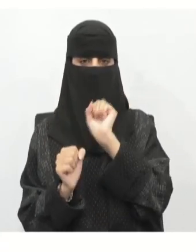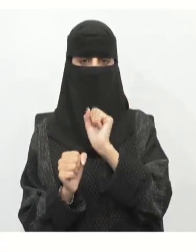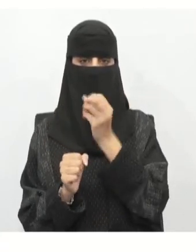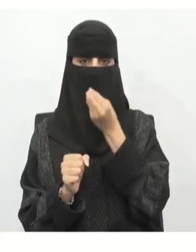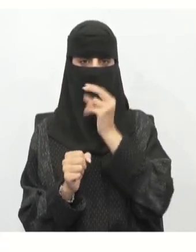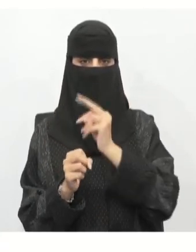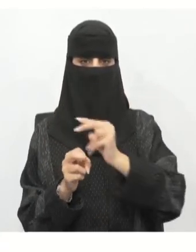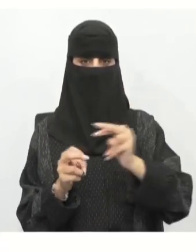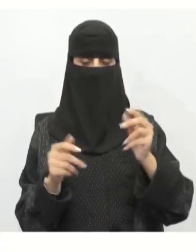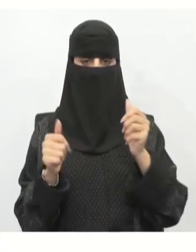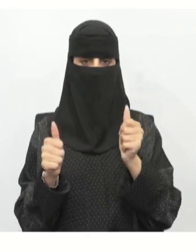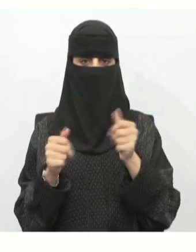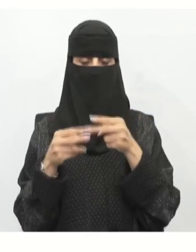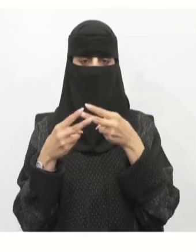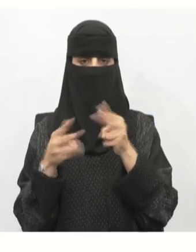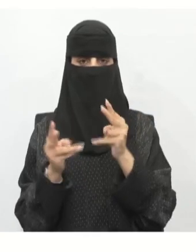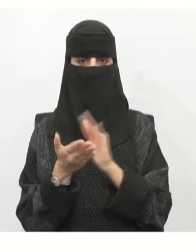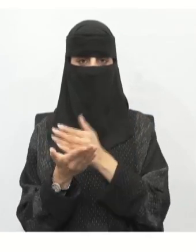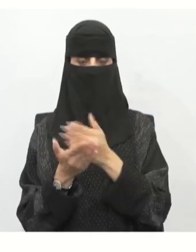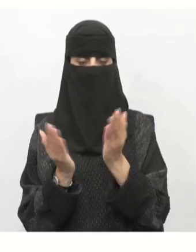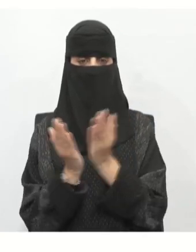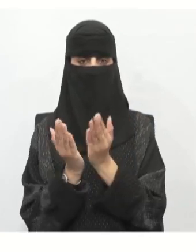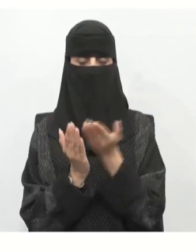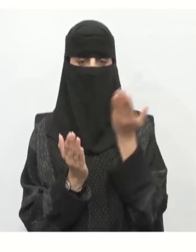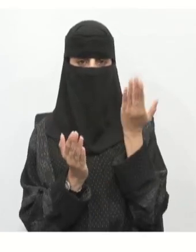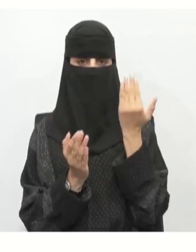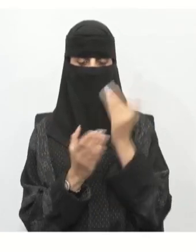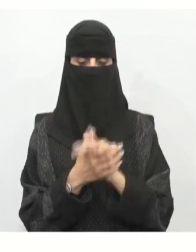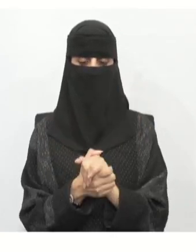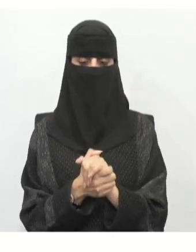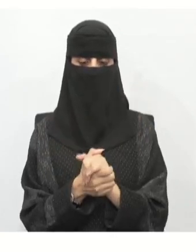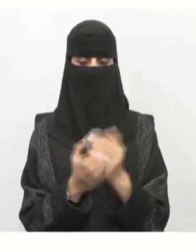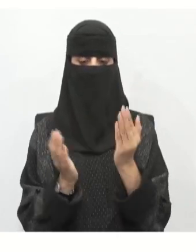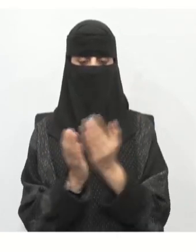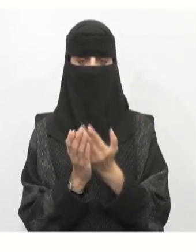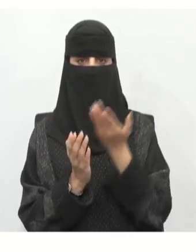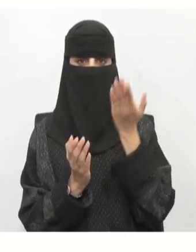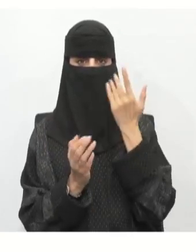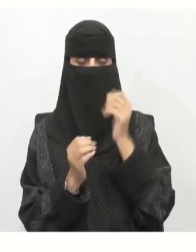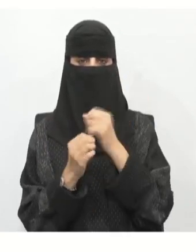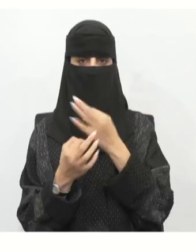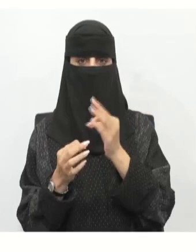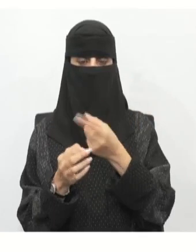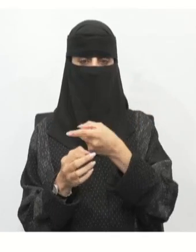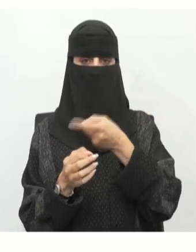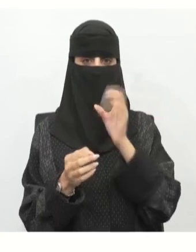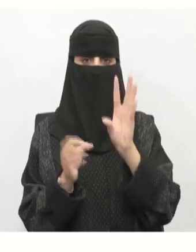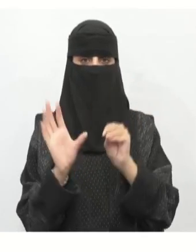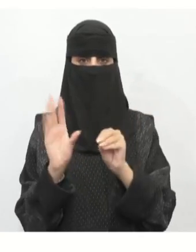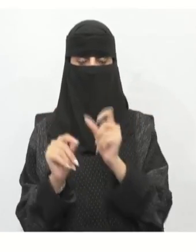نبدا بمراجعه لدرسنا السابق تعرفنا في درسنا السابق على بعض المفاهيم الرئيسيه